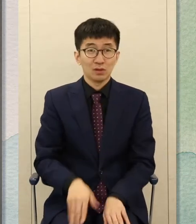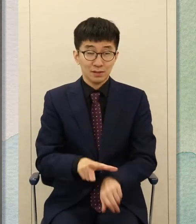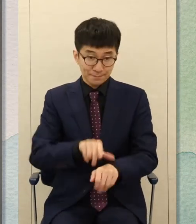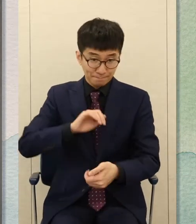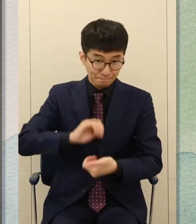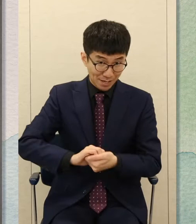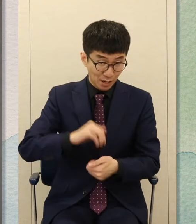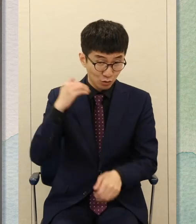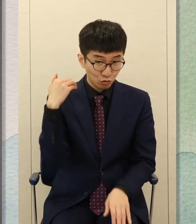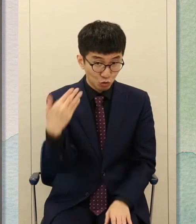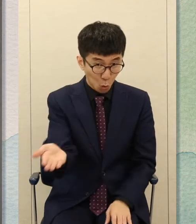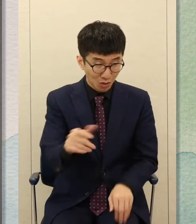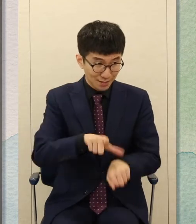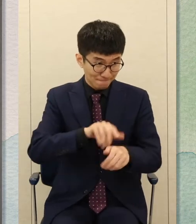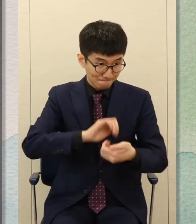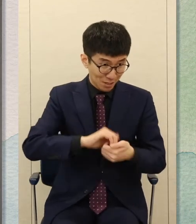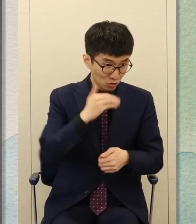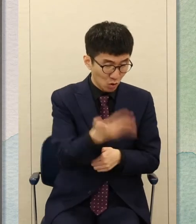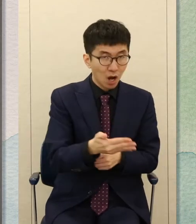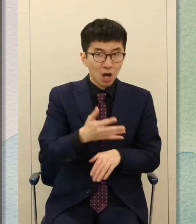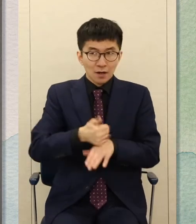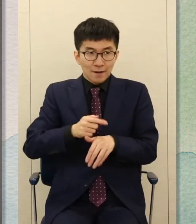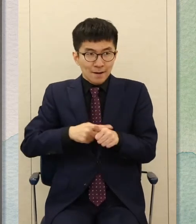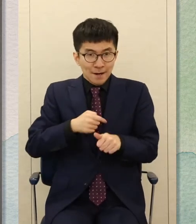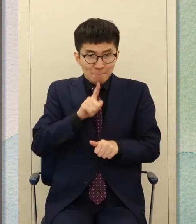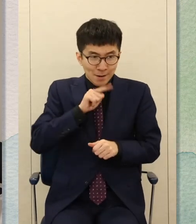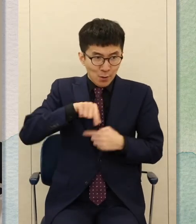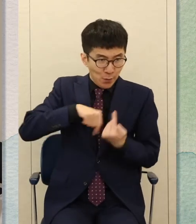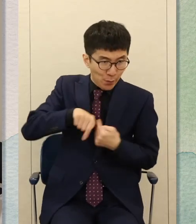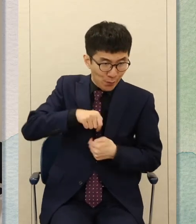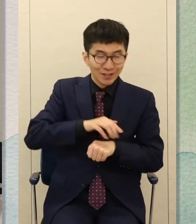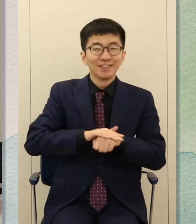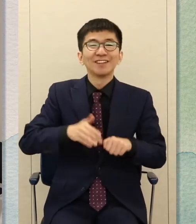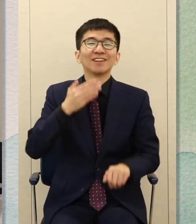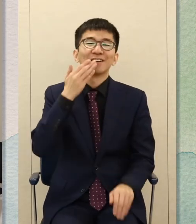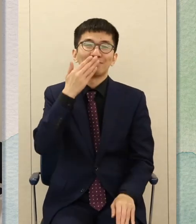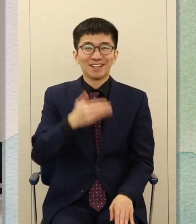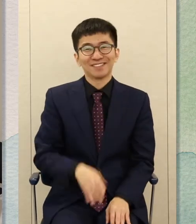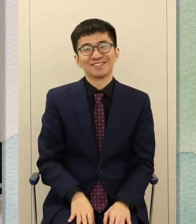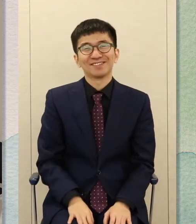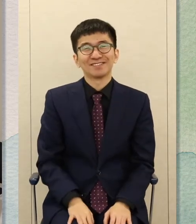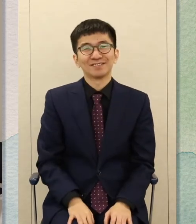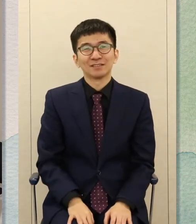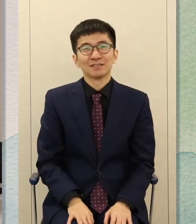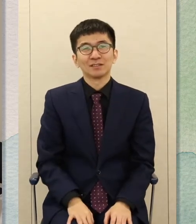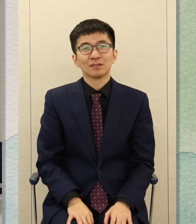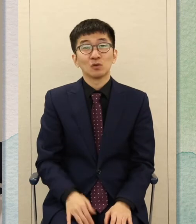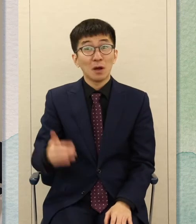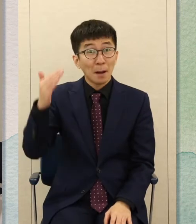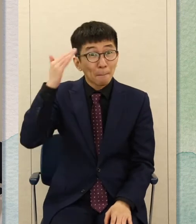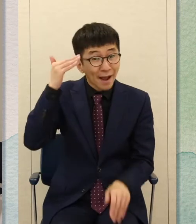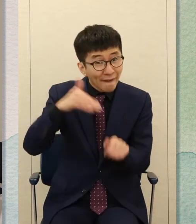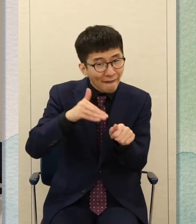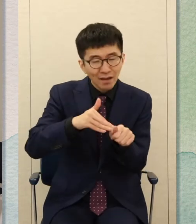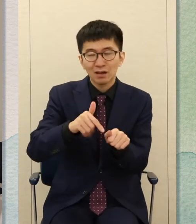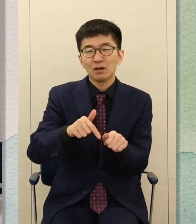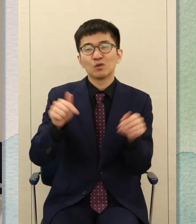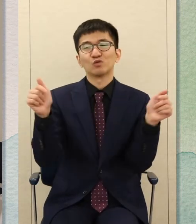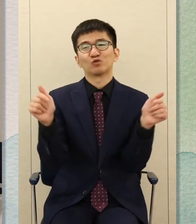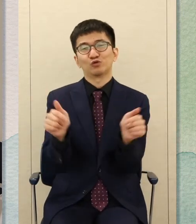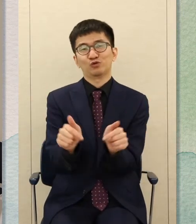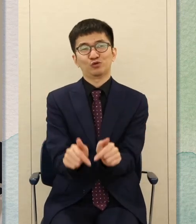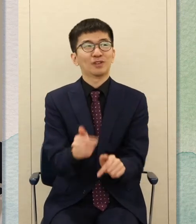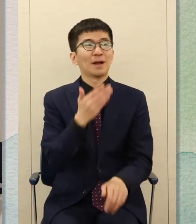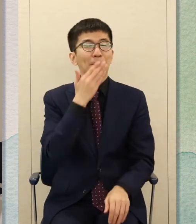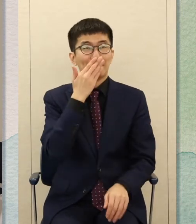시간을 제한하면 예, 무조건 조리 있게 바뀌어요. 시간이 지나면 지날수록. 아니면 예, 모임을 적어도 방해하는 일은 잘 안 생겨요. 그런 분들이.